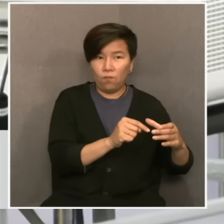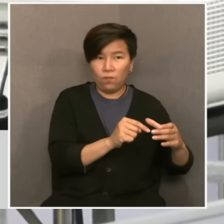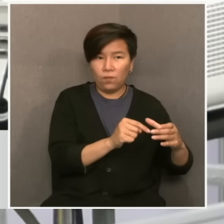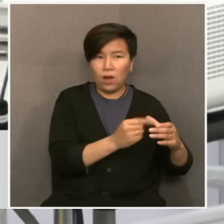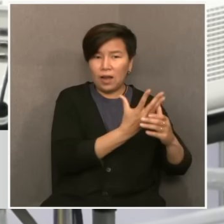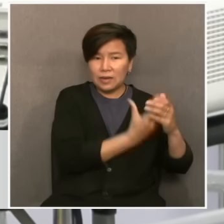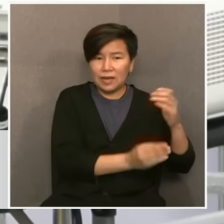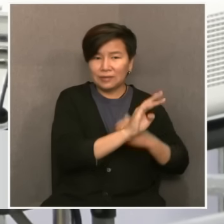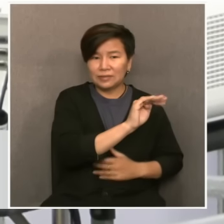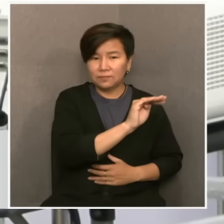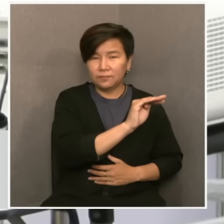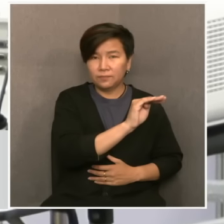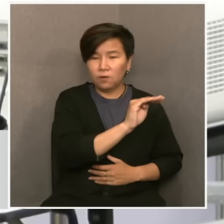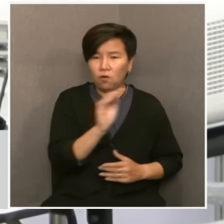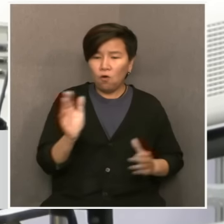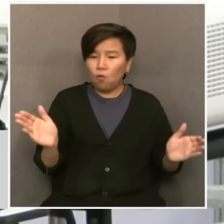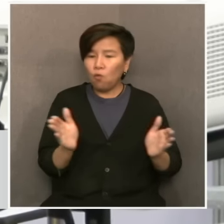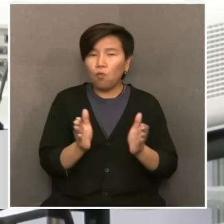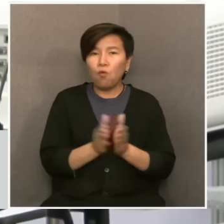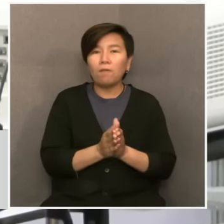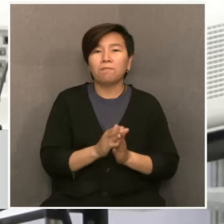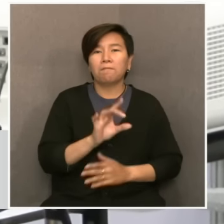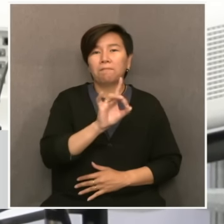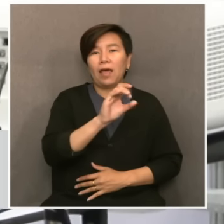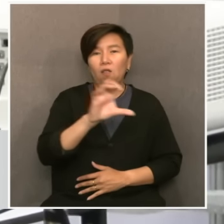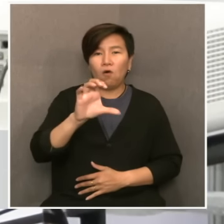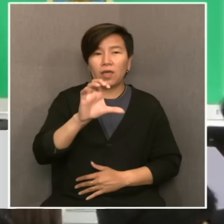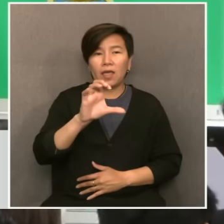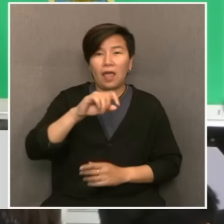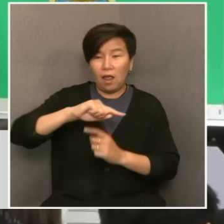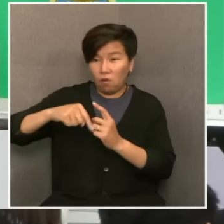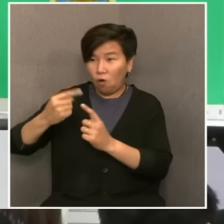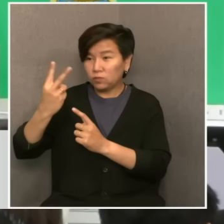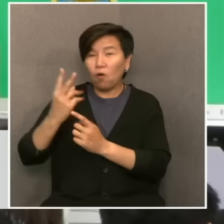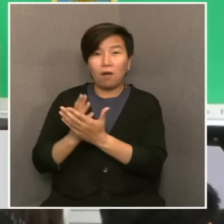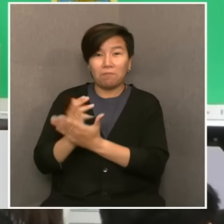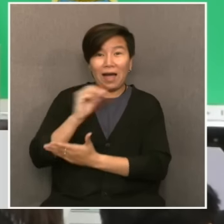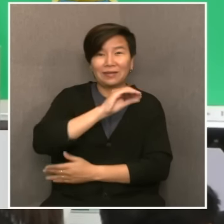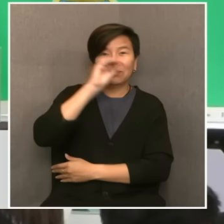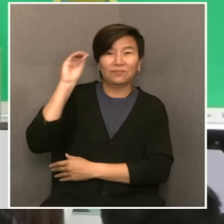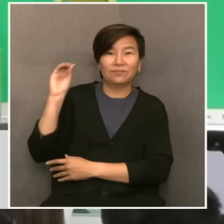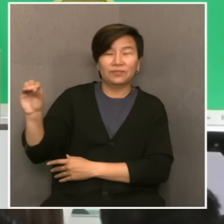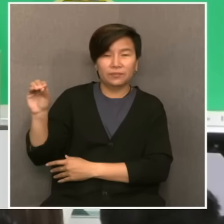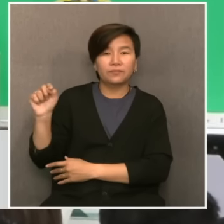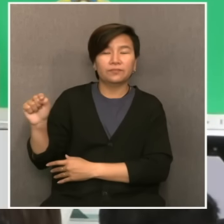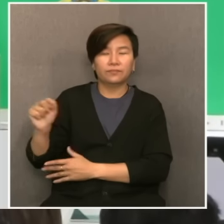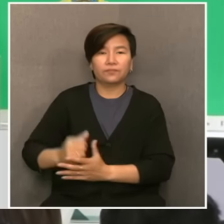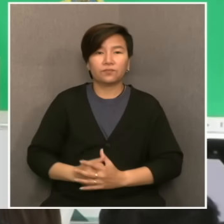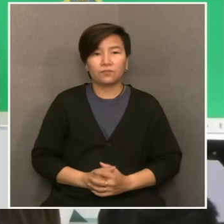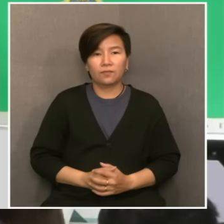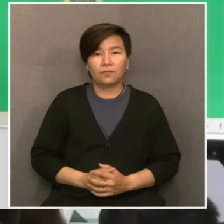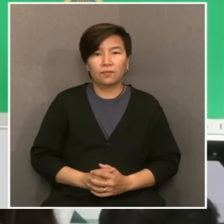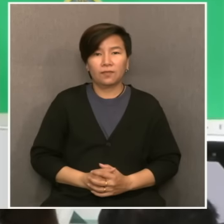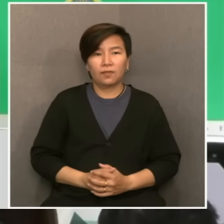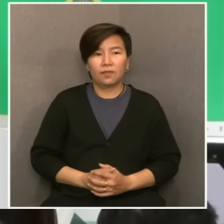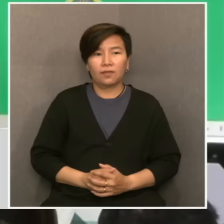ชีพหรือประมาณ800คนค่ะผ่านเข้าไปสู่การเลือกรอบที่2ซึ่งจะเป็นรอบสุดท้ายจากนั้นในส่วนที่